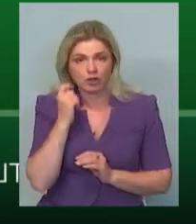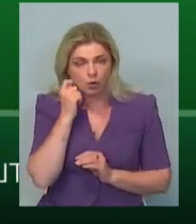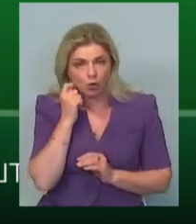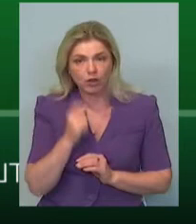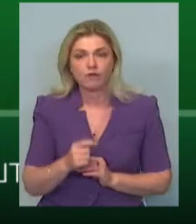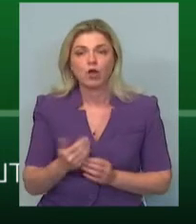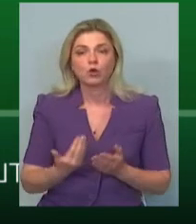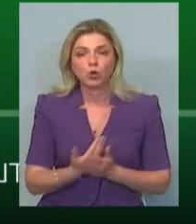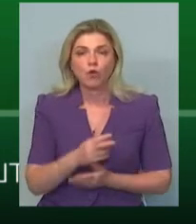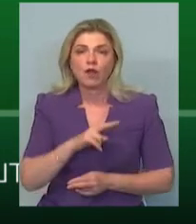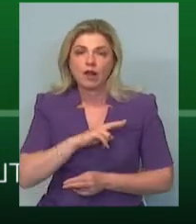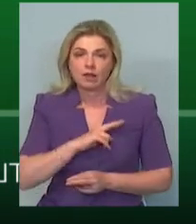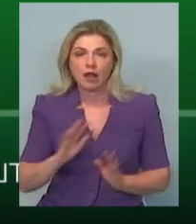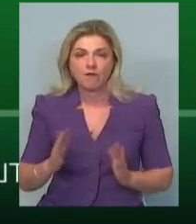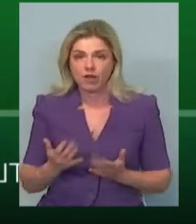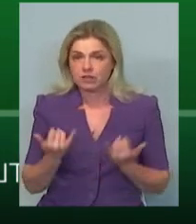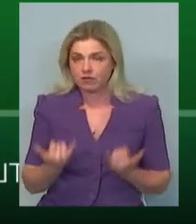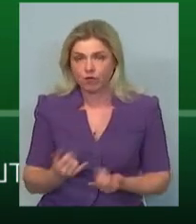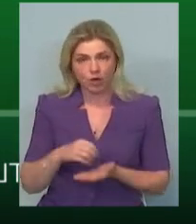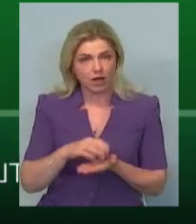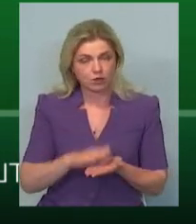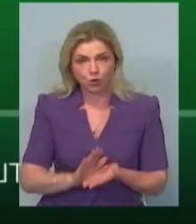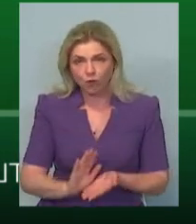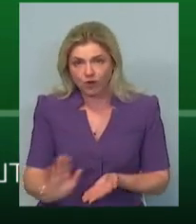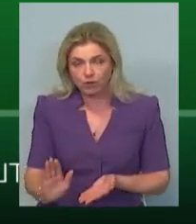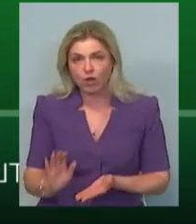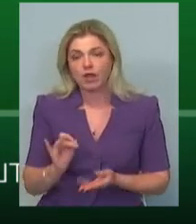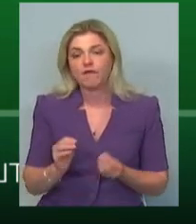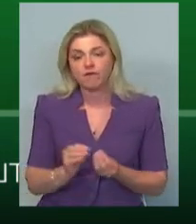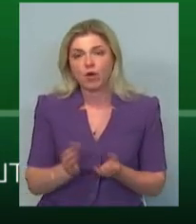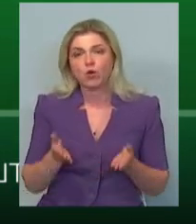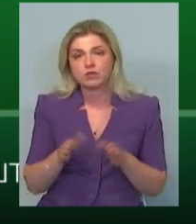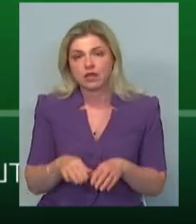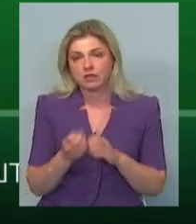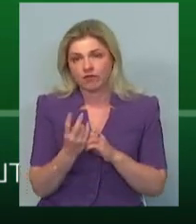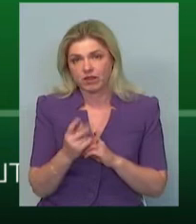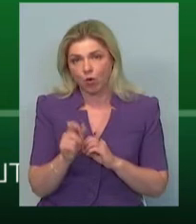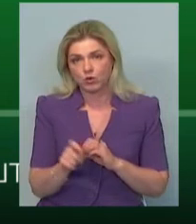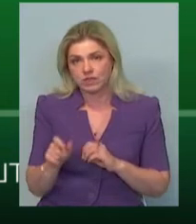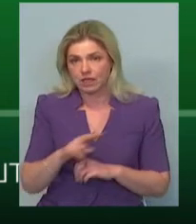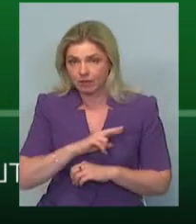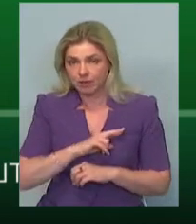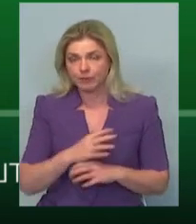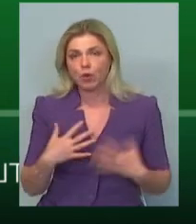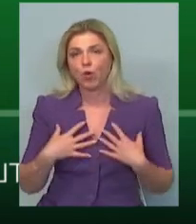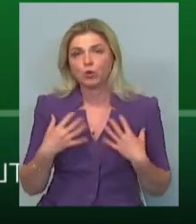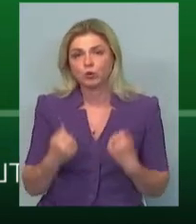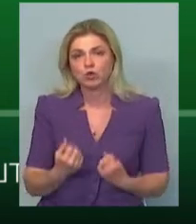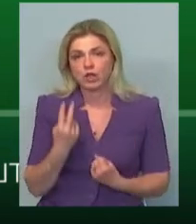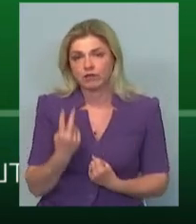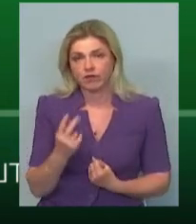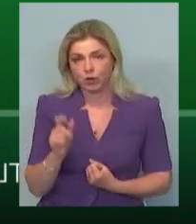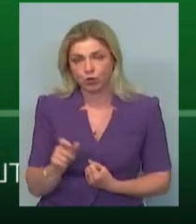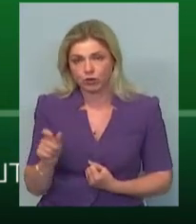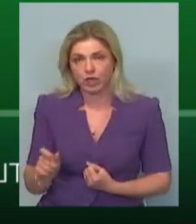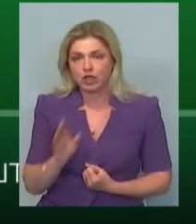Нових летальних випадків за сьогодні не зареєстровано. Так і залишається 12 осіб. Одужало 2 людини.